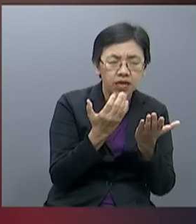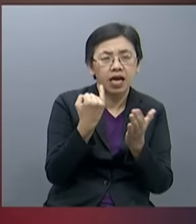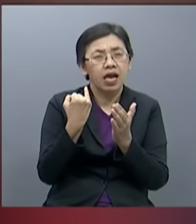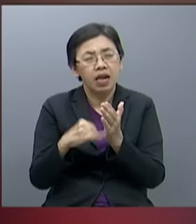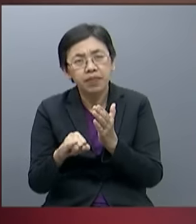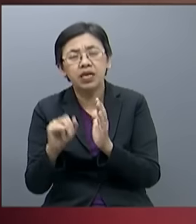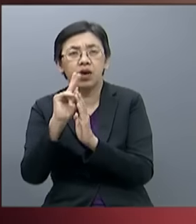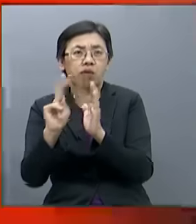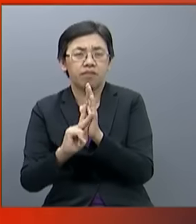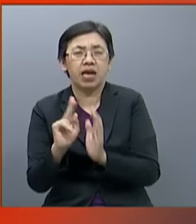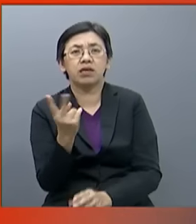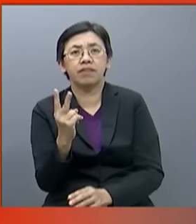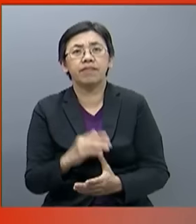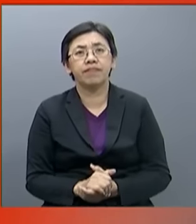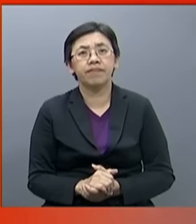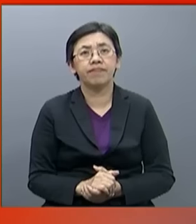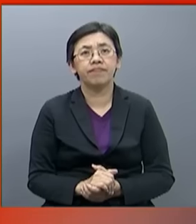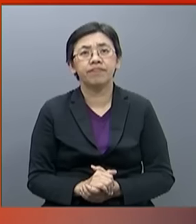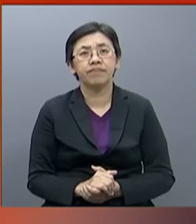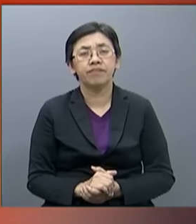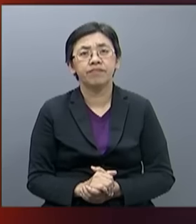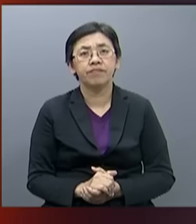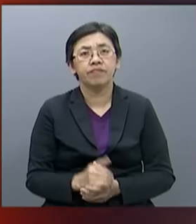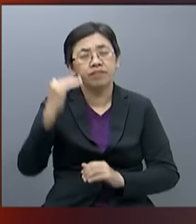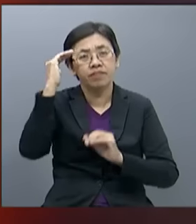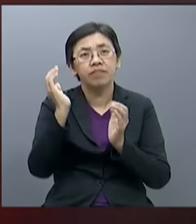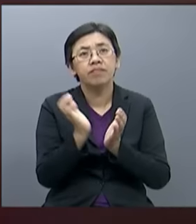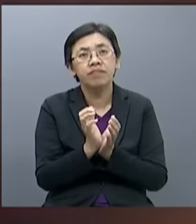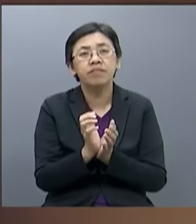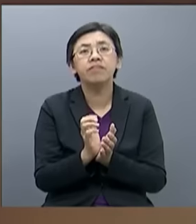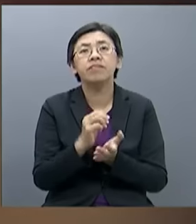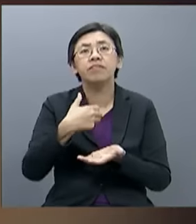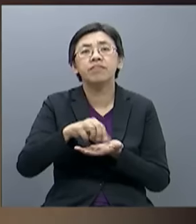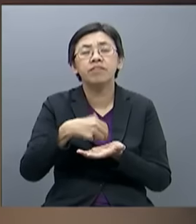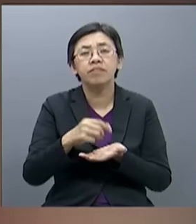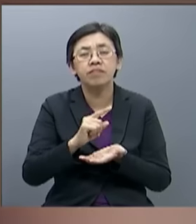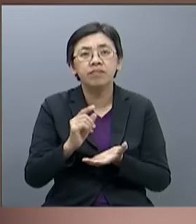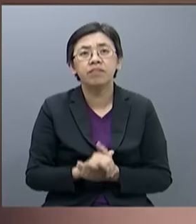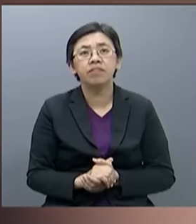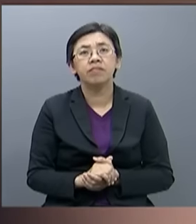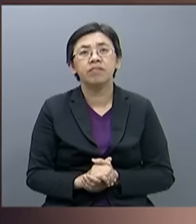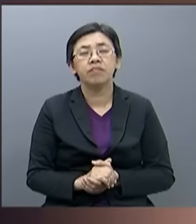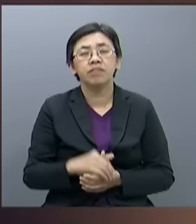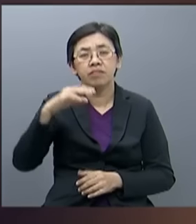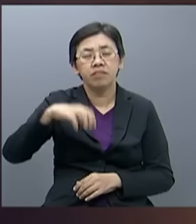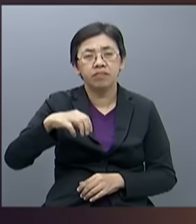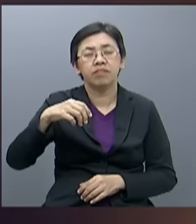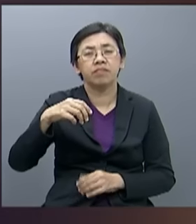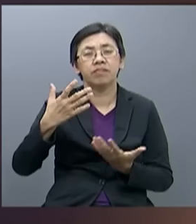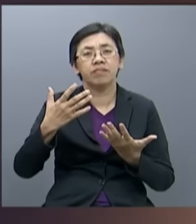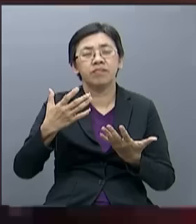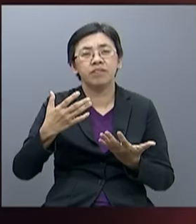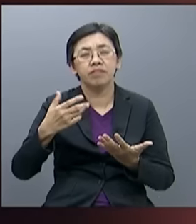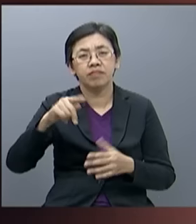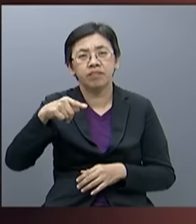พลตำรวจตรีวิทยาเปิดเผยเพิ่มเติมนะคะว่าตำรวจจะส่งรายงานการสอบสวนทางคดีให้กับสำนักงานป้องกันและปราบปรามการฟ